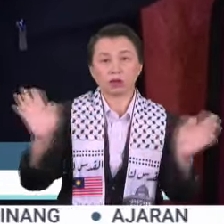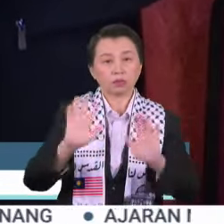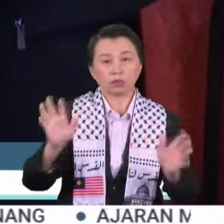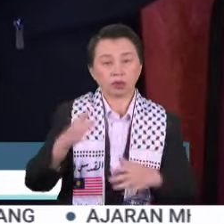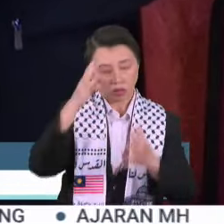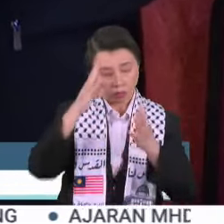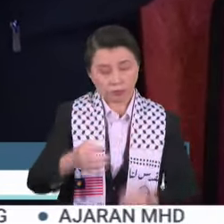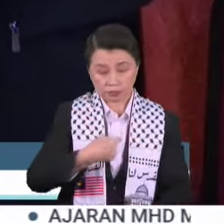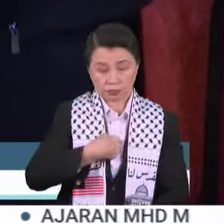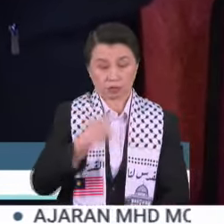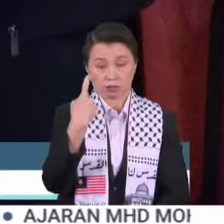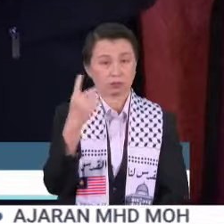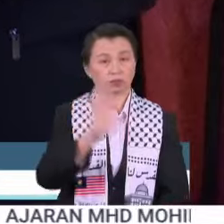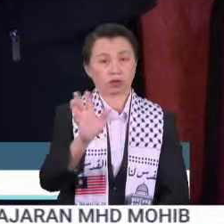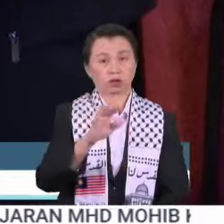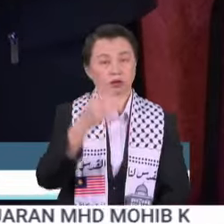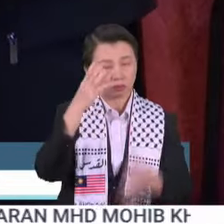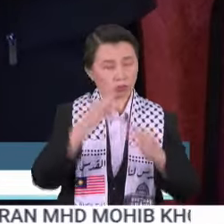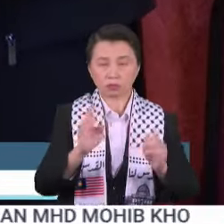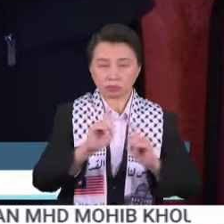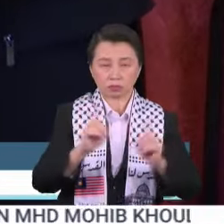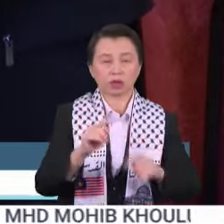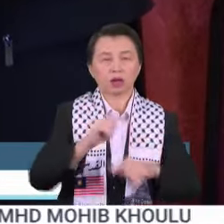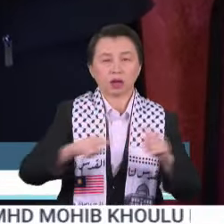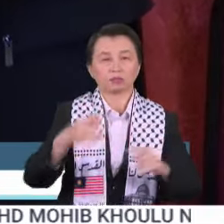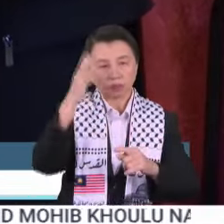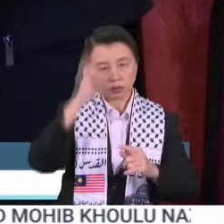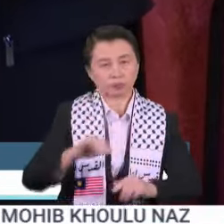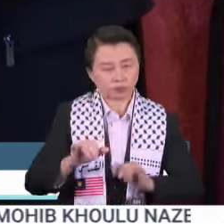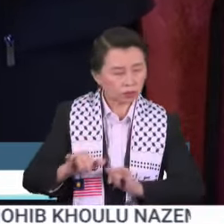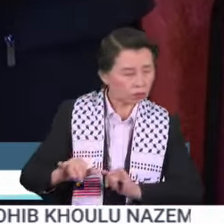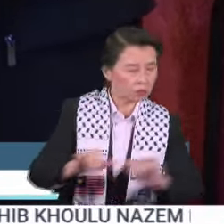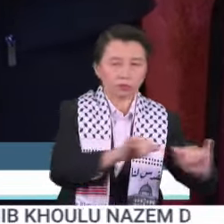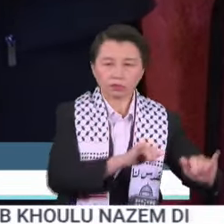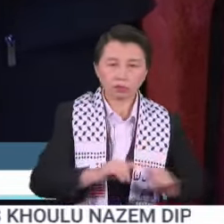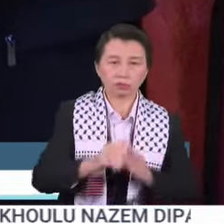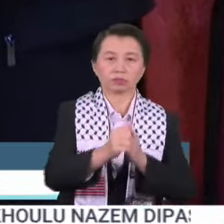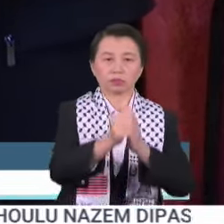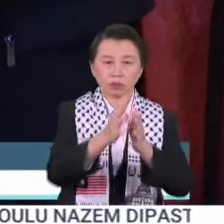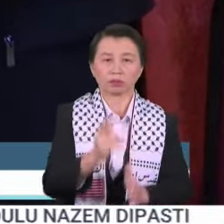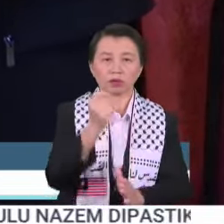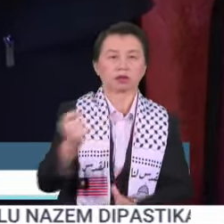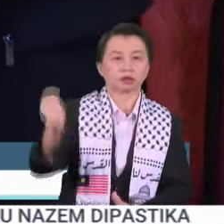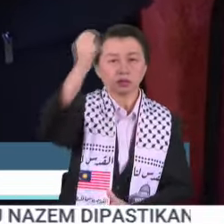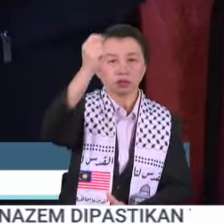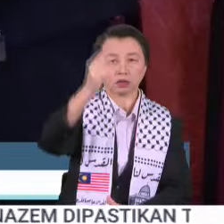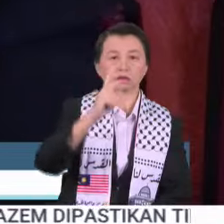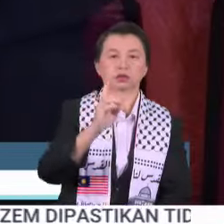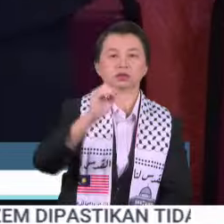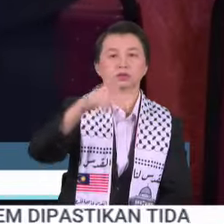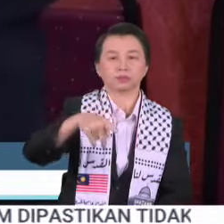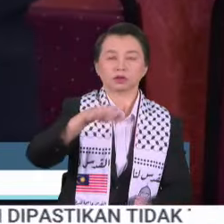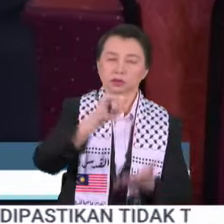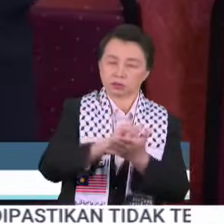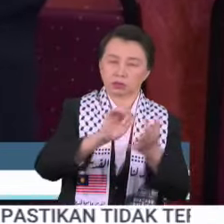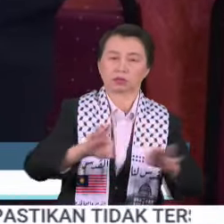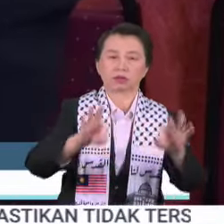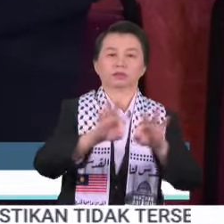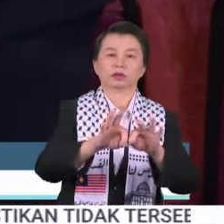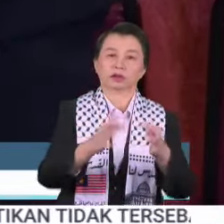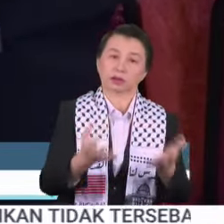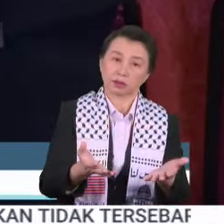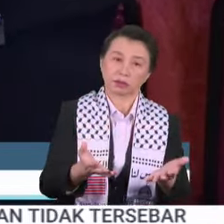saya, bukannya keputusan Ming Guam Ying, tetapi keputusan kolektif kepimpinan tertinggi DAP. Itu yang penting.